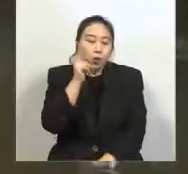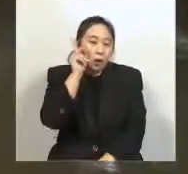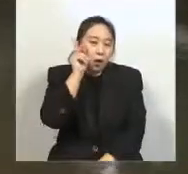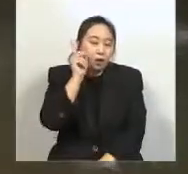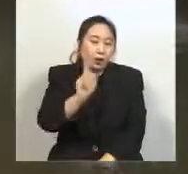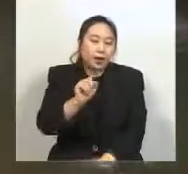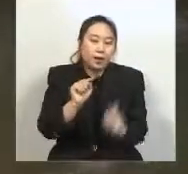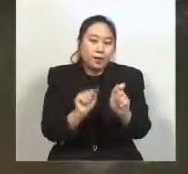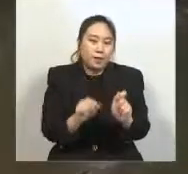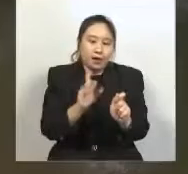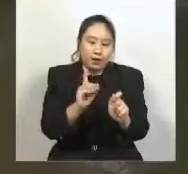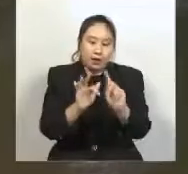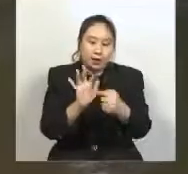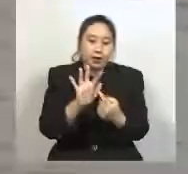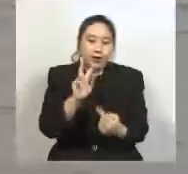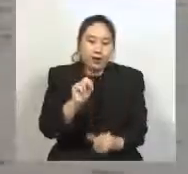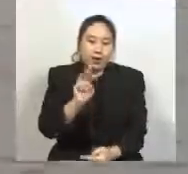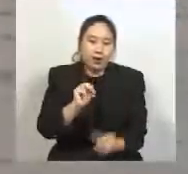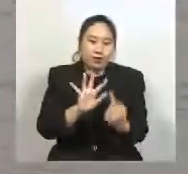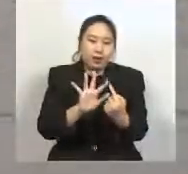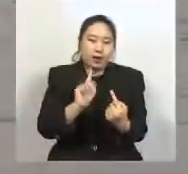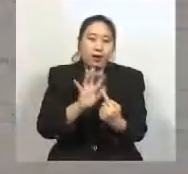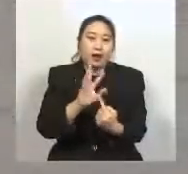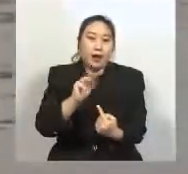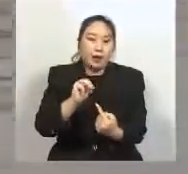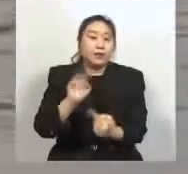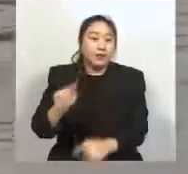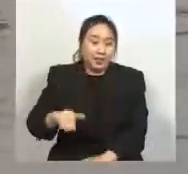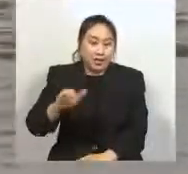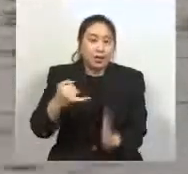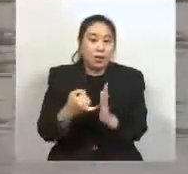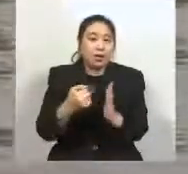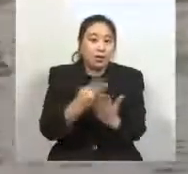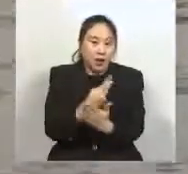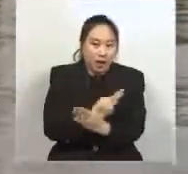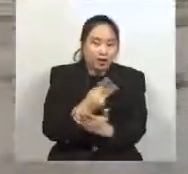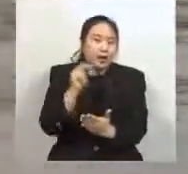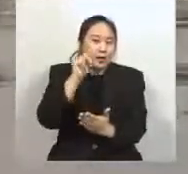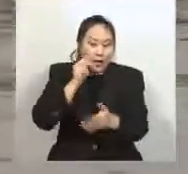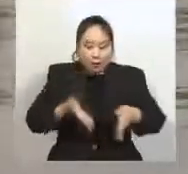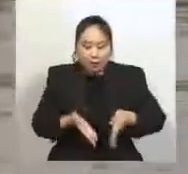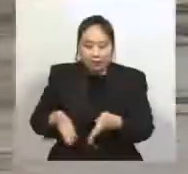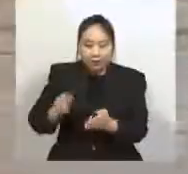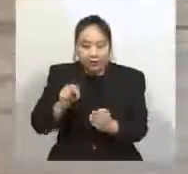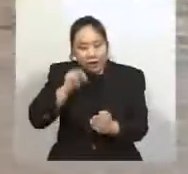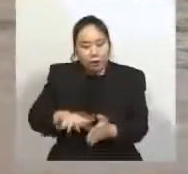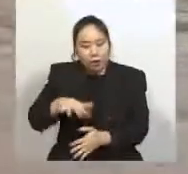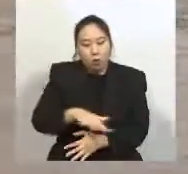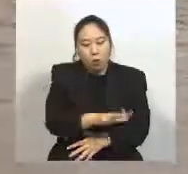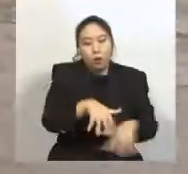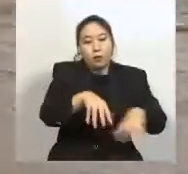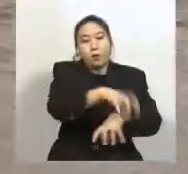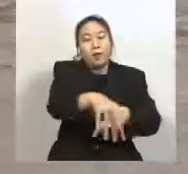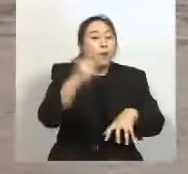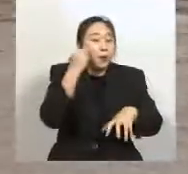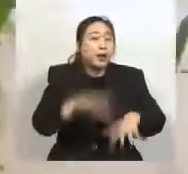ณ์ในพื้นที่อำเภอด่านมะขามเตี้ยจังหวัดกาญจนบุรีนะคะน้ำล้นตลิ่งเข้าท่วมบ้านเรือนประชาชนได้รับผลกระทบมาจากอำ